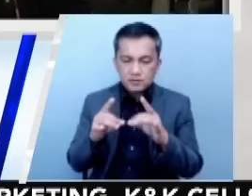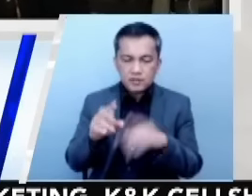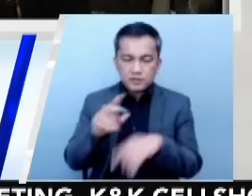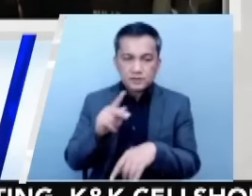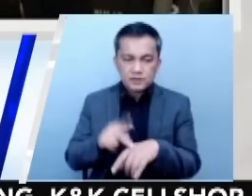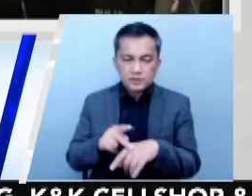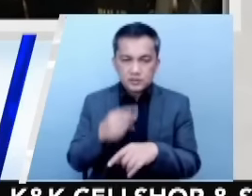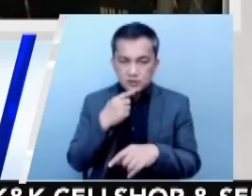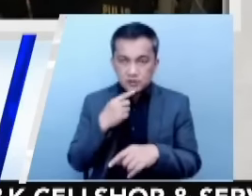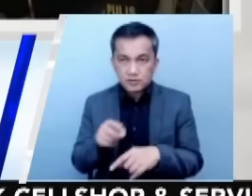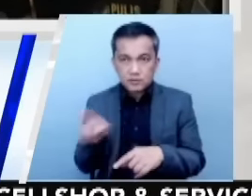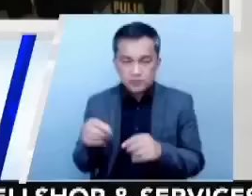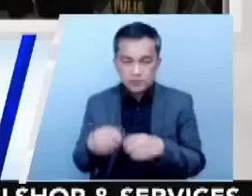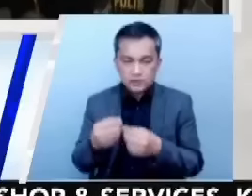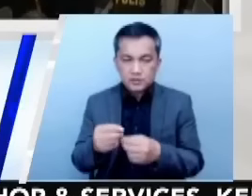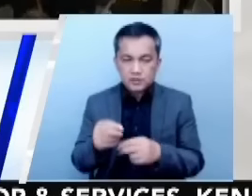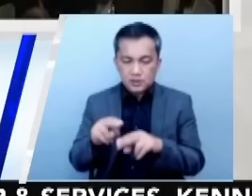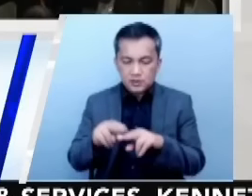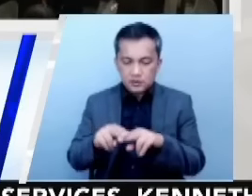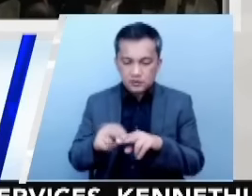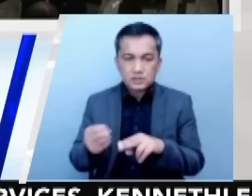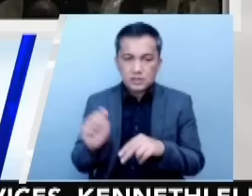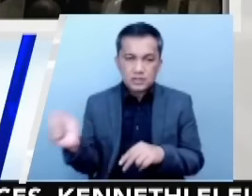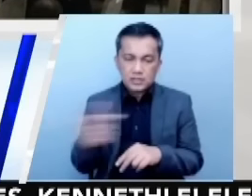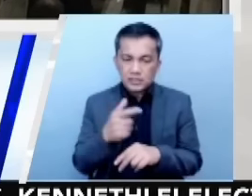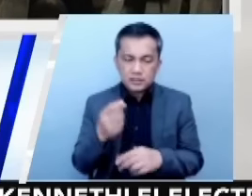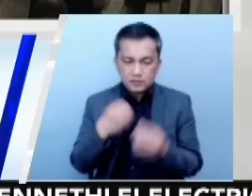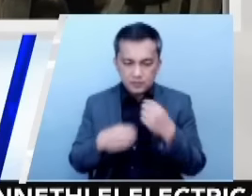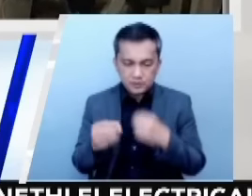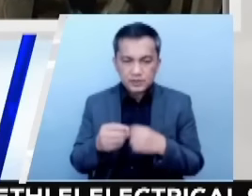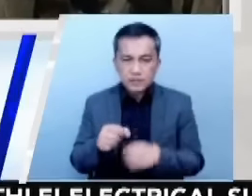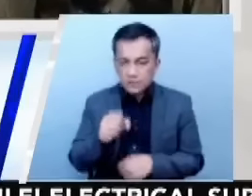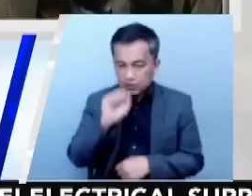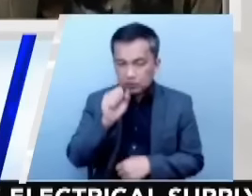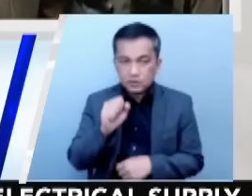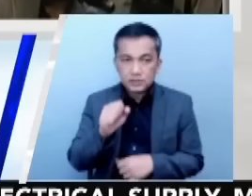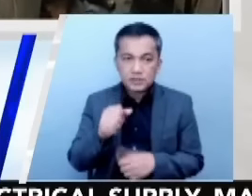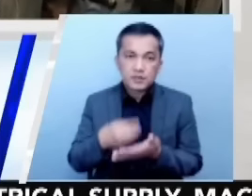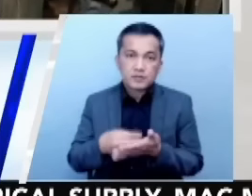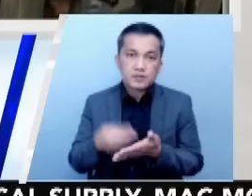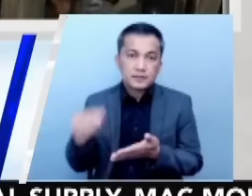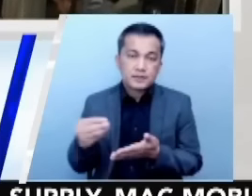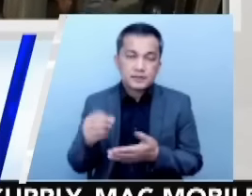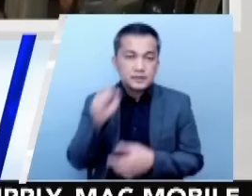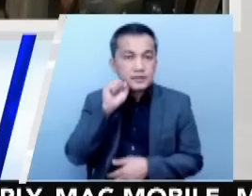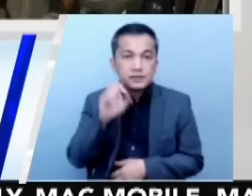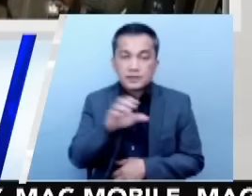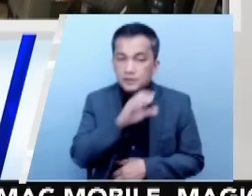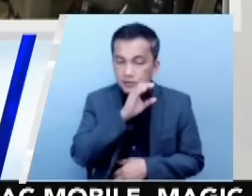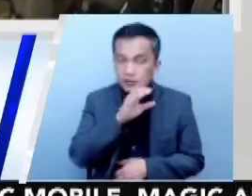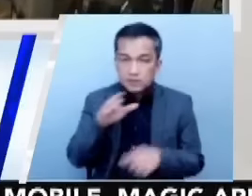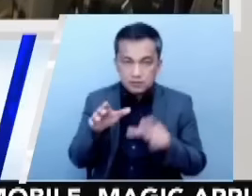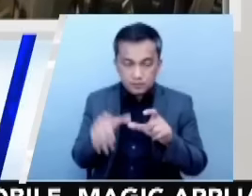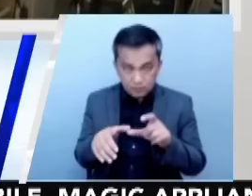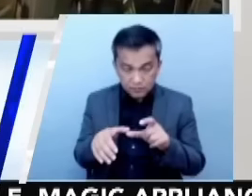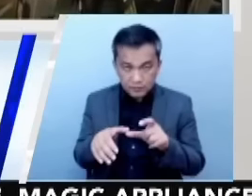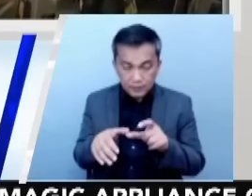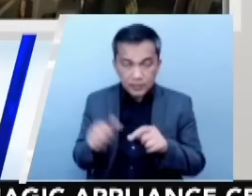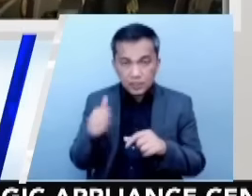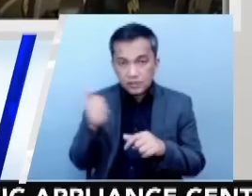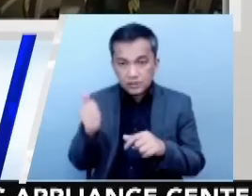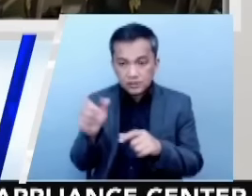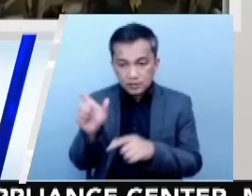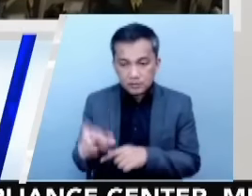sila ng diskwento sa lahat ng pagkain at inumin na bibilhin ng mga senior citizen, PWD at iba pang individual na